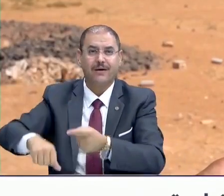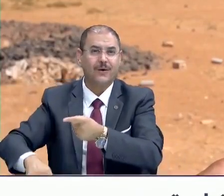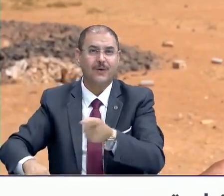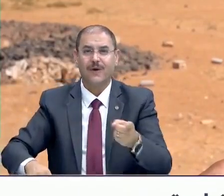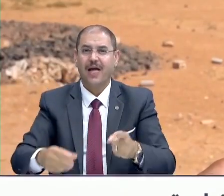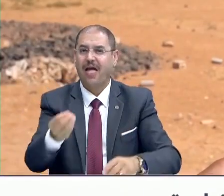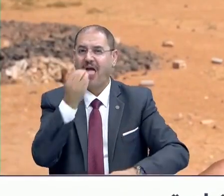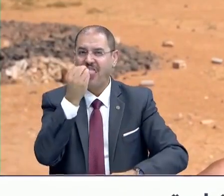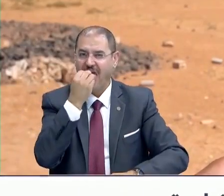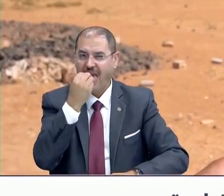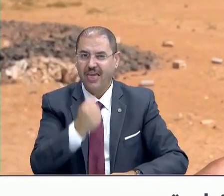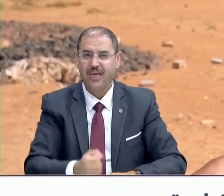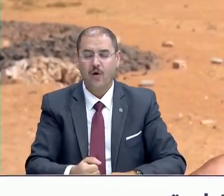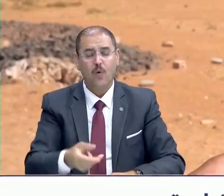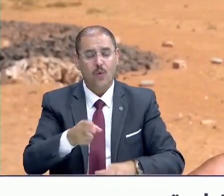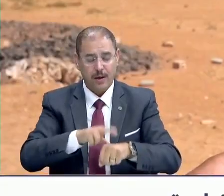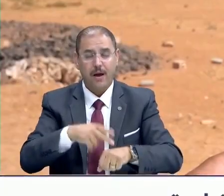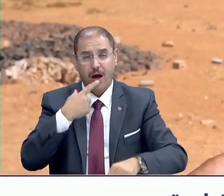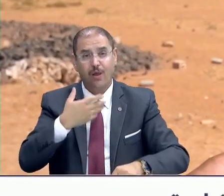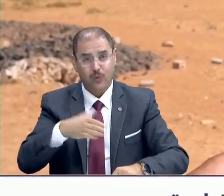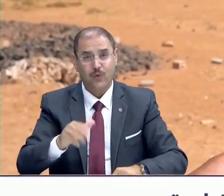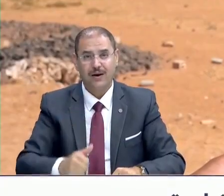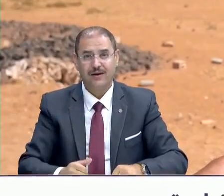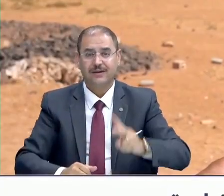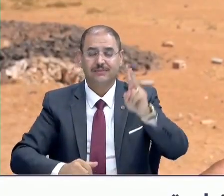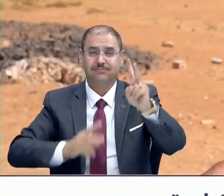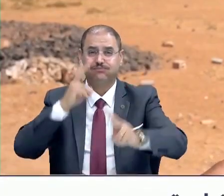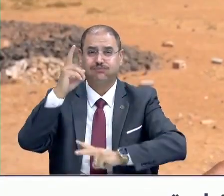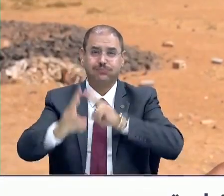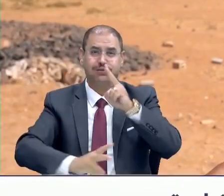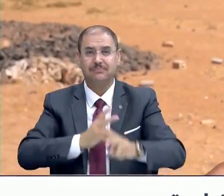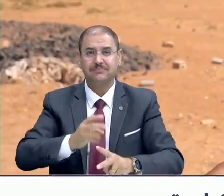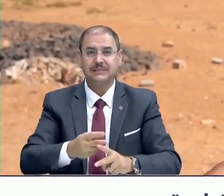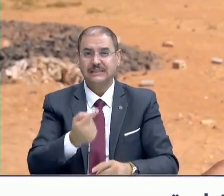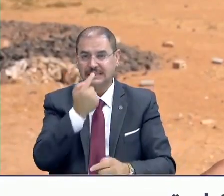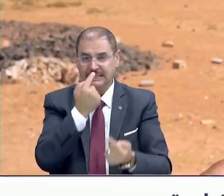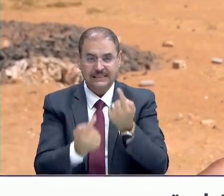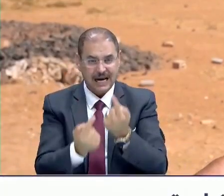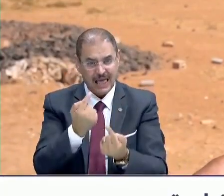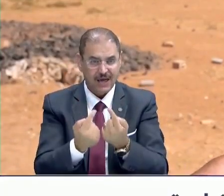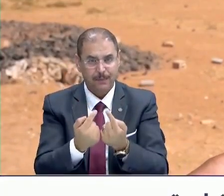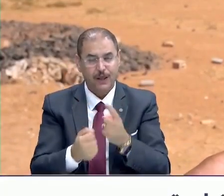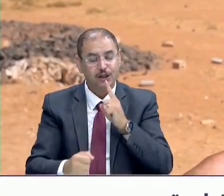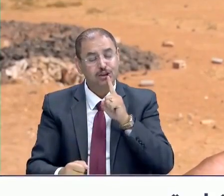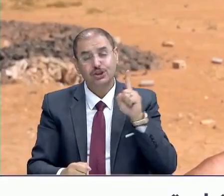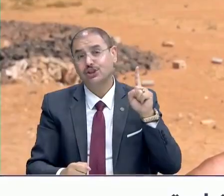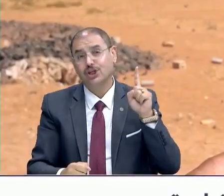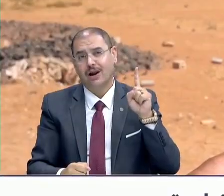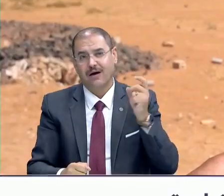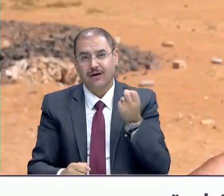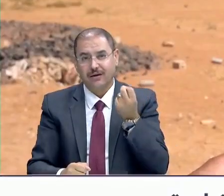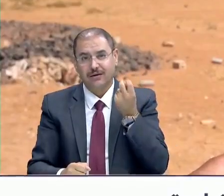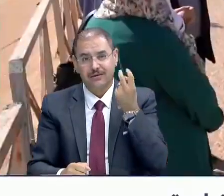الغذائي والاستدامه انتاج المحاصيل الزراعيه بالتصنيع وان شاء الله رح تكون افكار